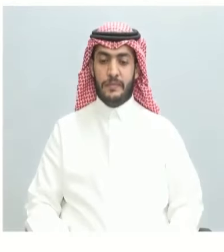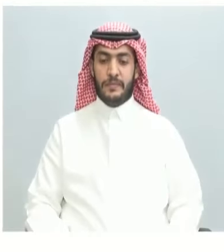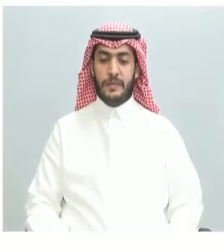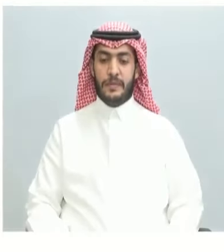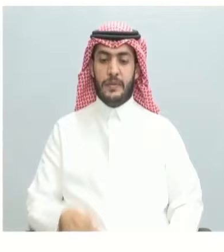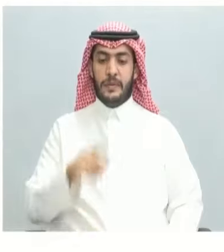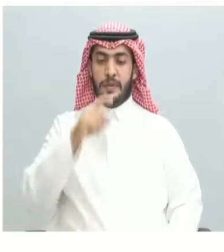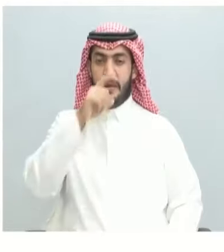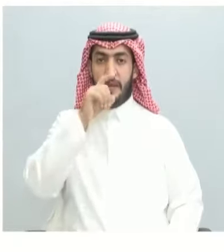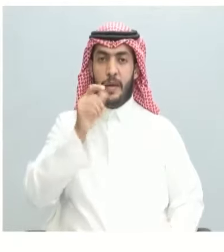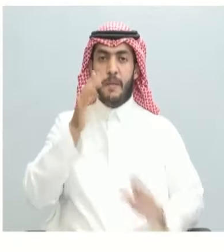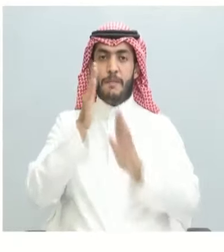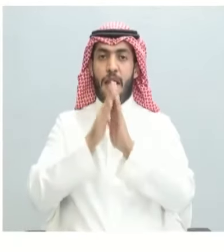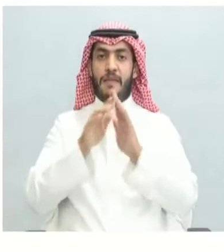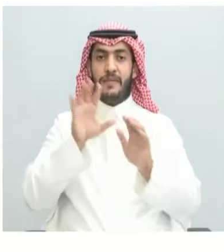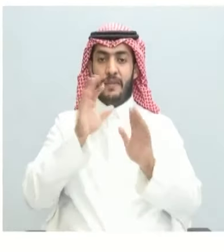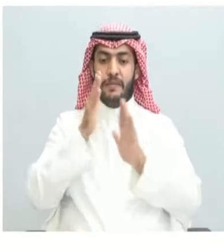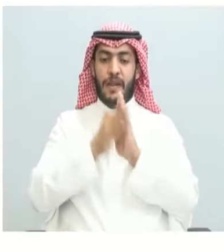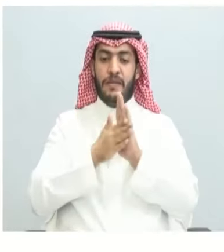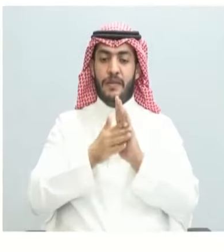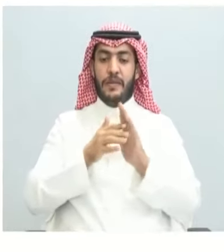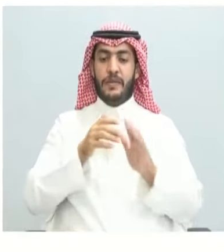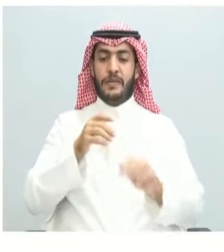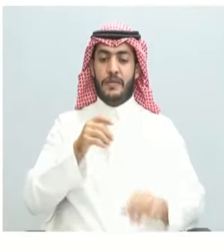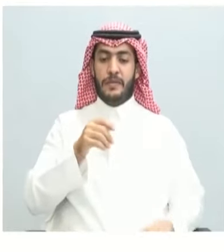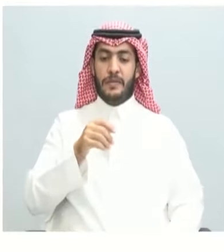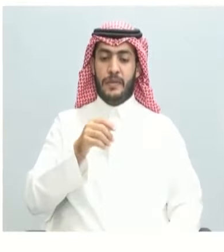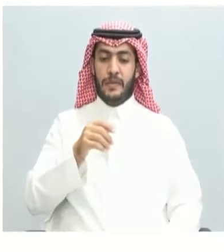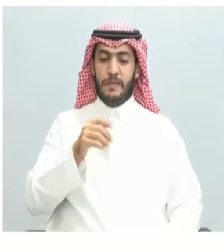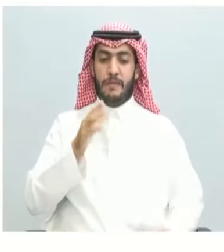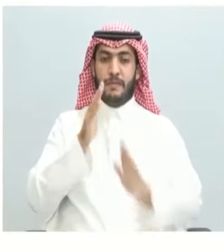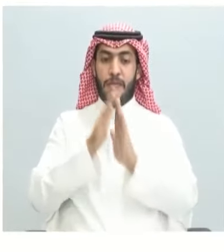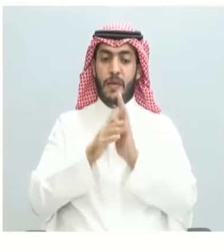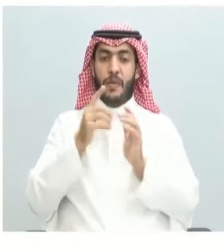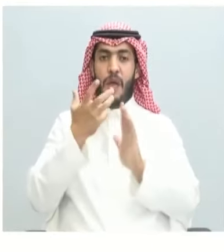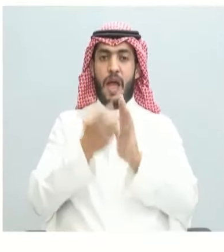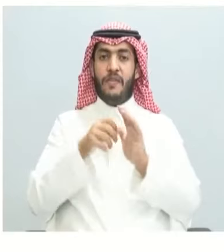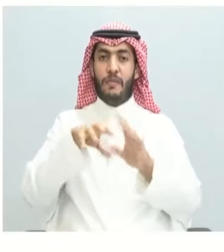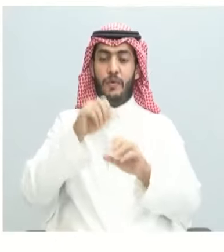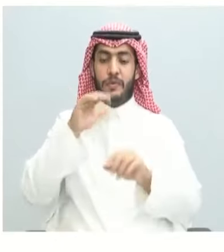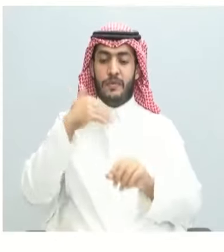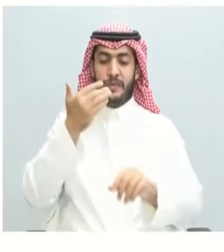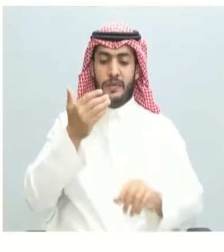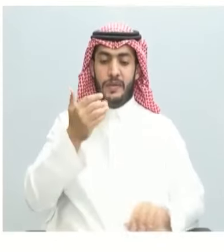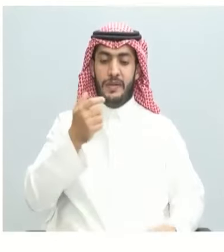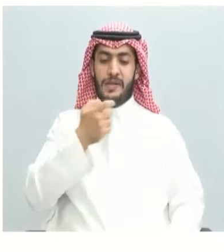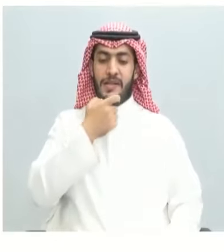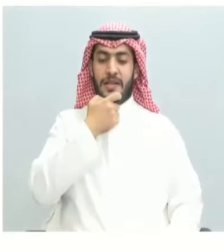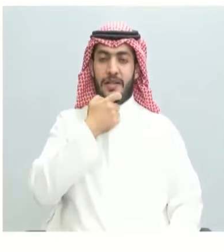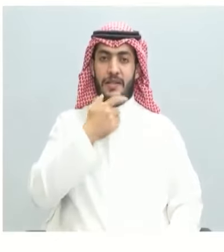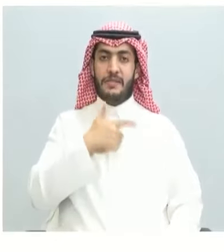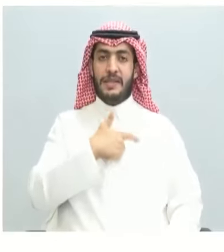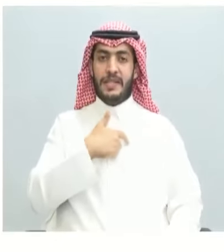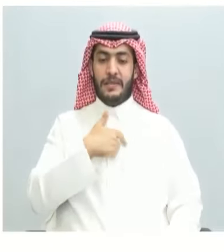باختيار من قائمه ملف وبعدها نقوم بالضغط على السيف بروجكت او حفظ المشروع ثم نقوم باختيار سيف بروجكت از او حفظ المشروع